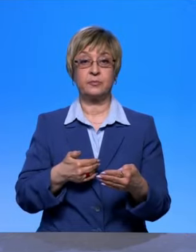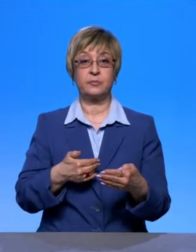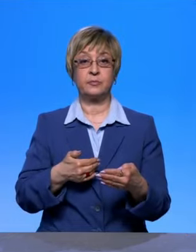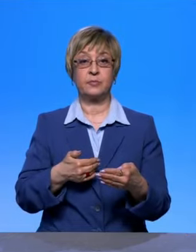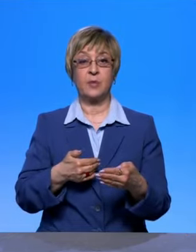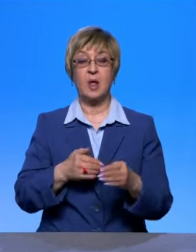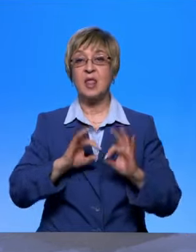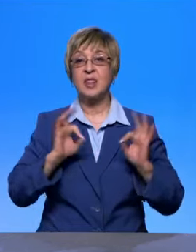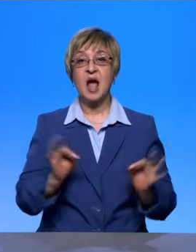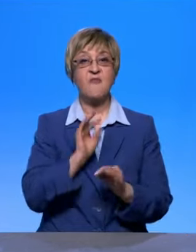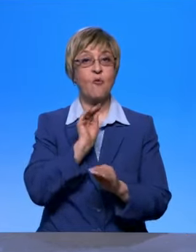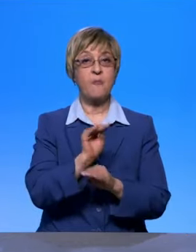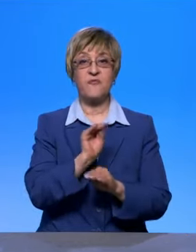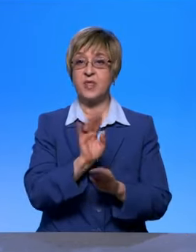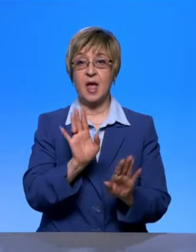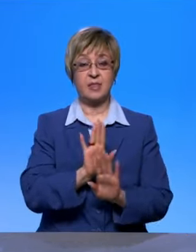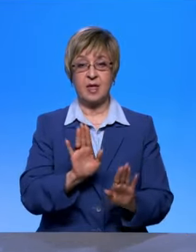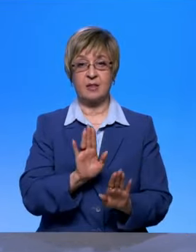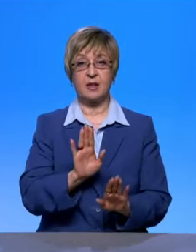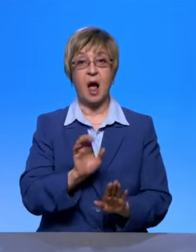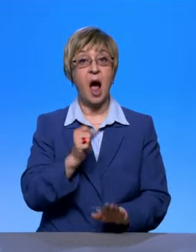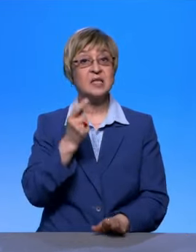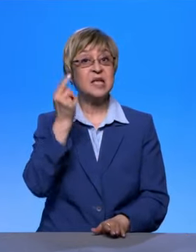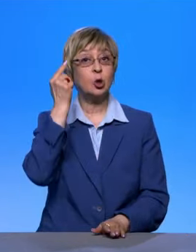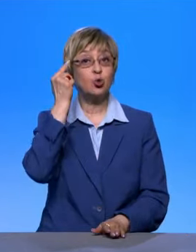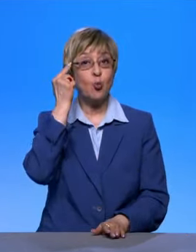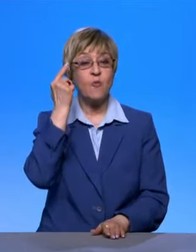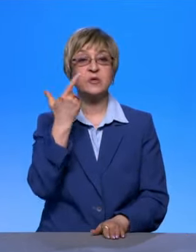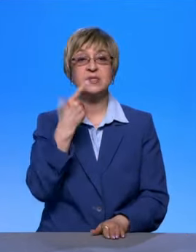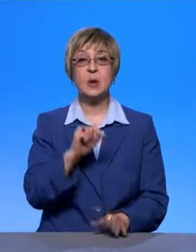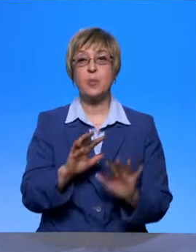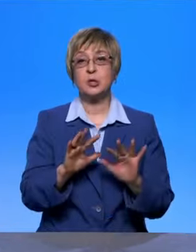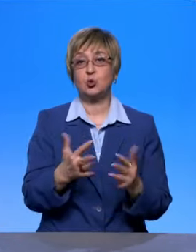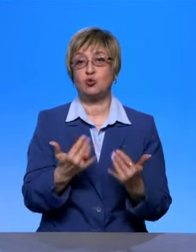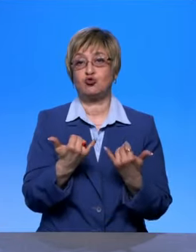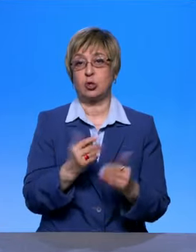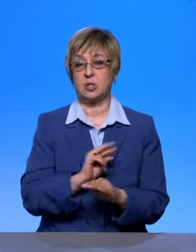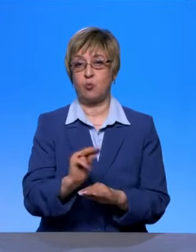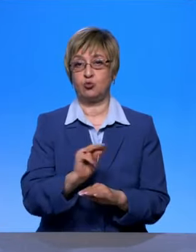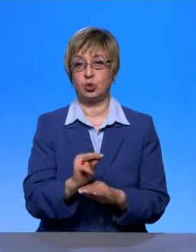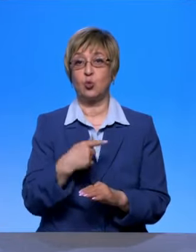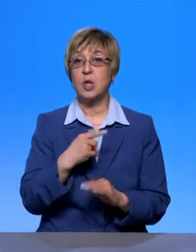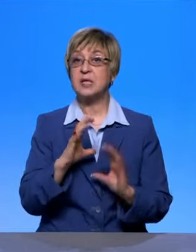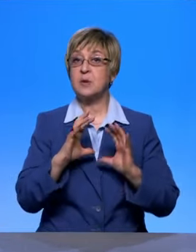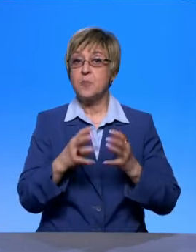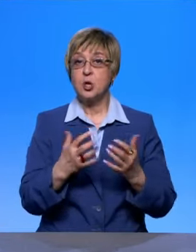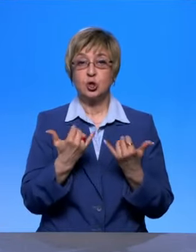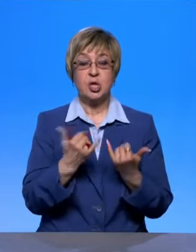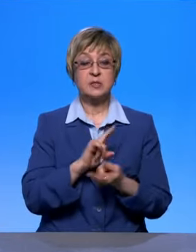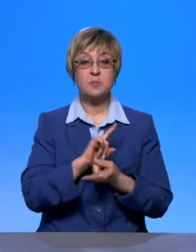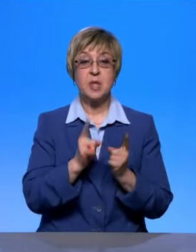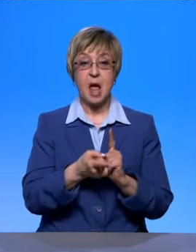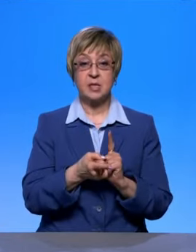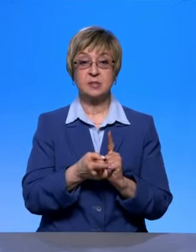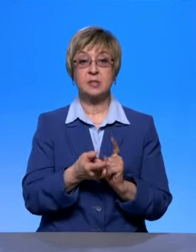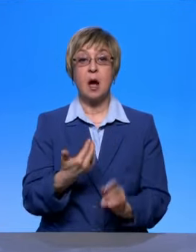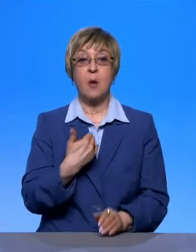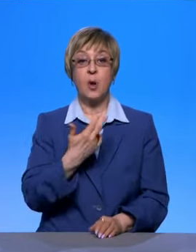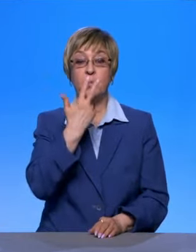никого не обвиняя, но задумываясь о том, где происходит сейчас обучение. У нас мир немножко меняется. Мы